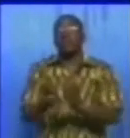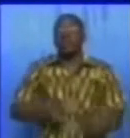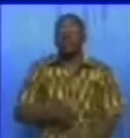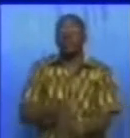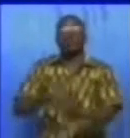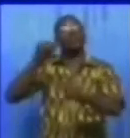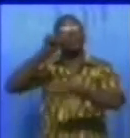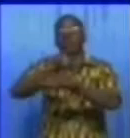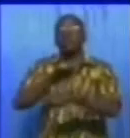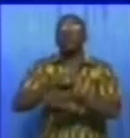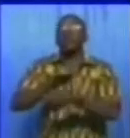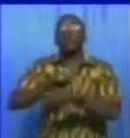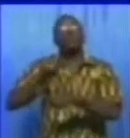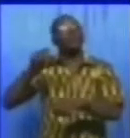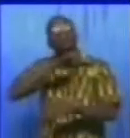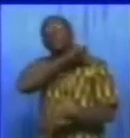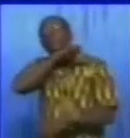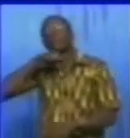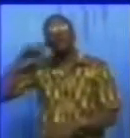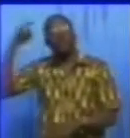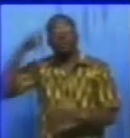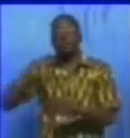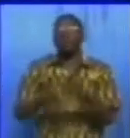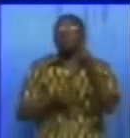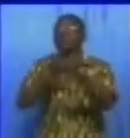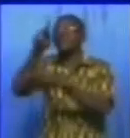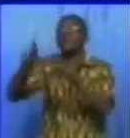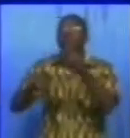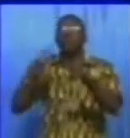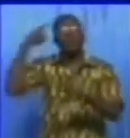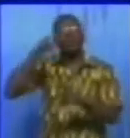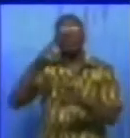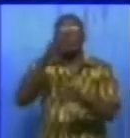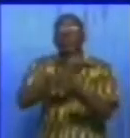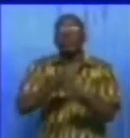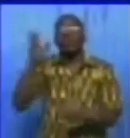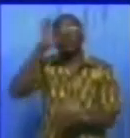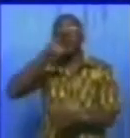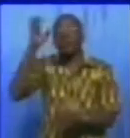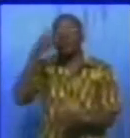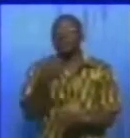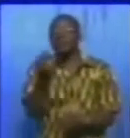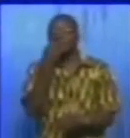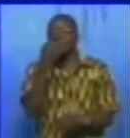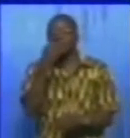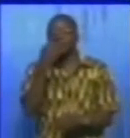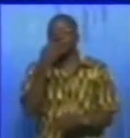travaux champêtres, sans avoir à nous déplacer pour aller chercher de la